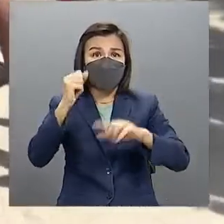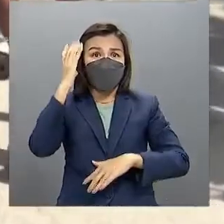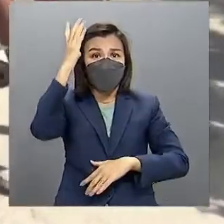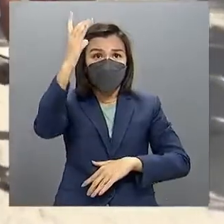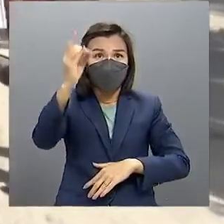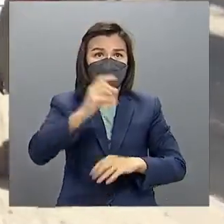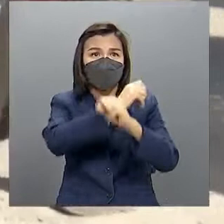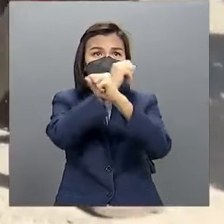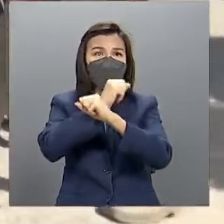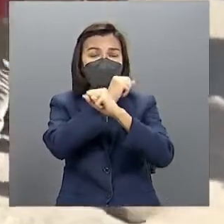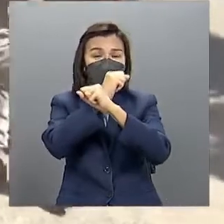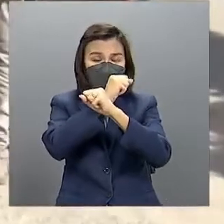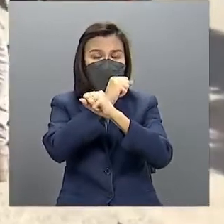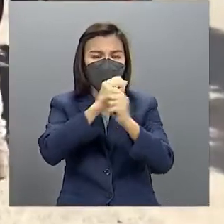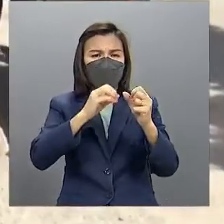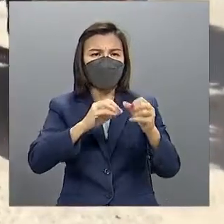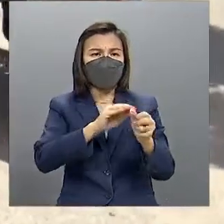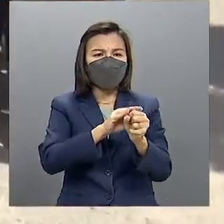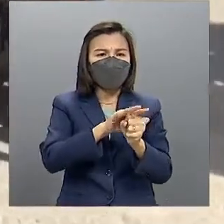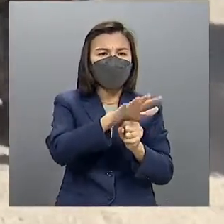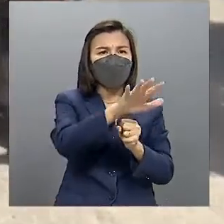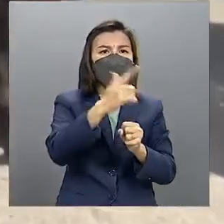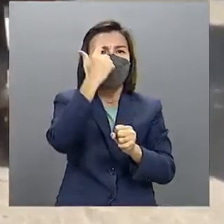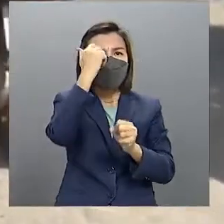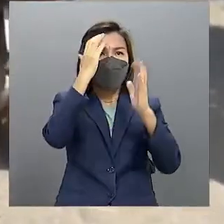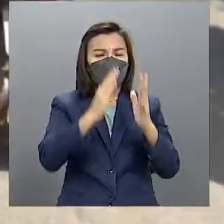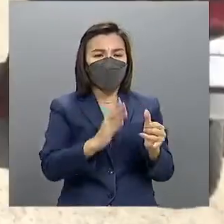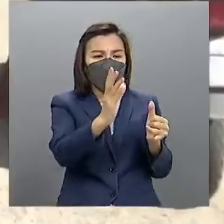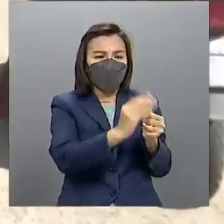อหลังจากพบผู้ป่วยในชุมชนกว่า60คนค่ะ